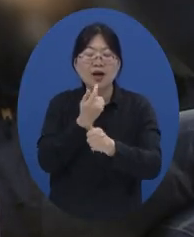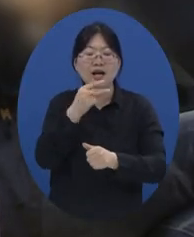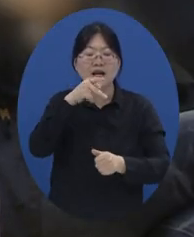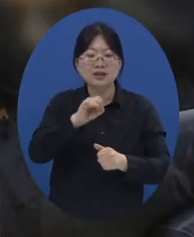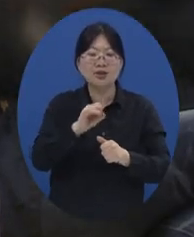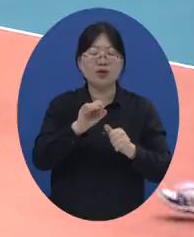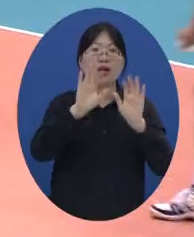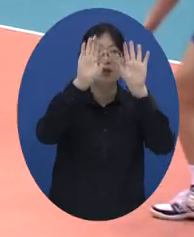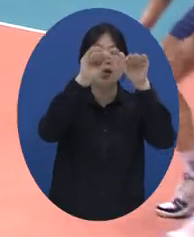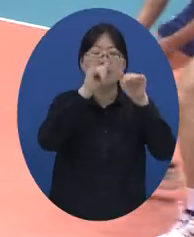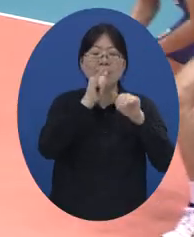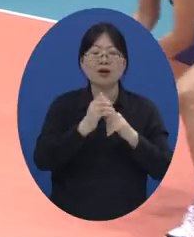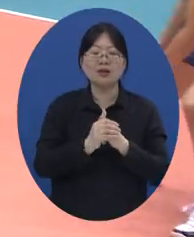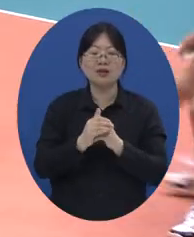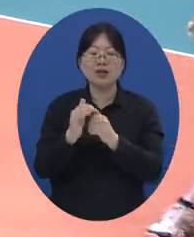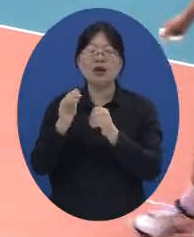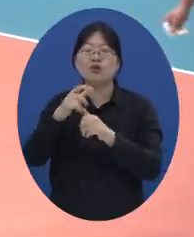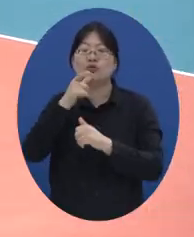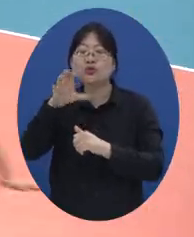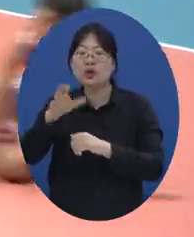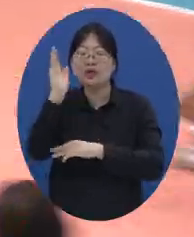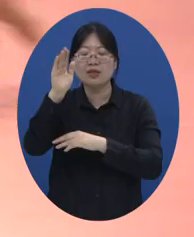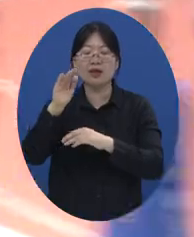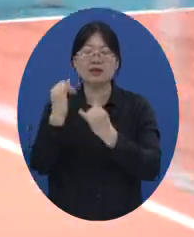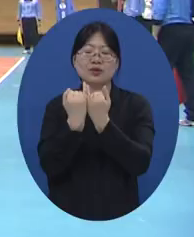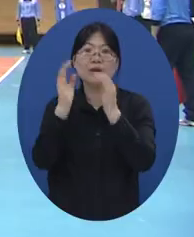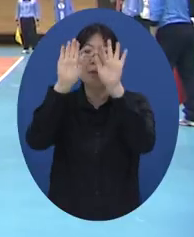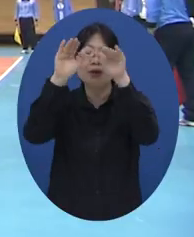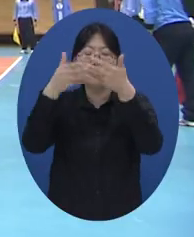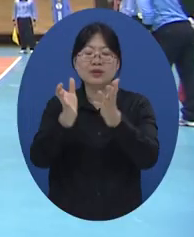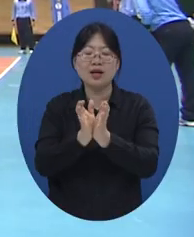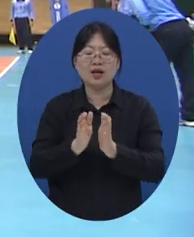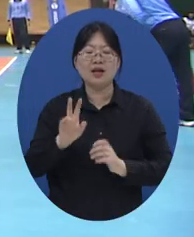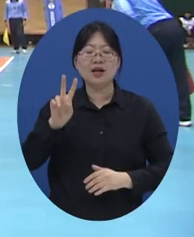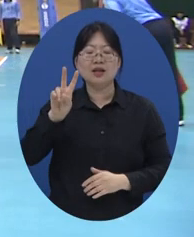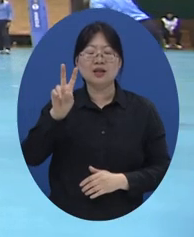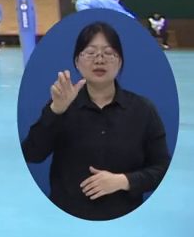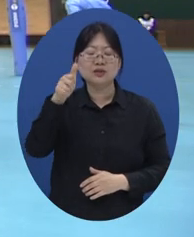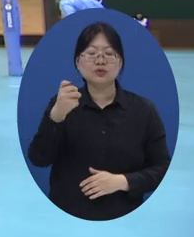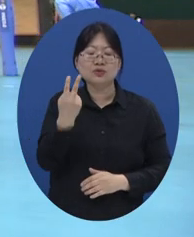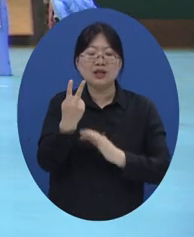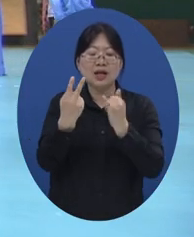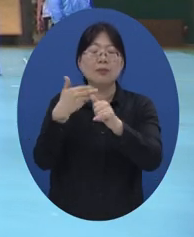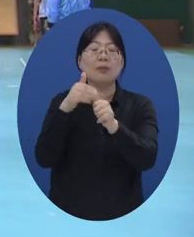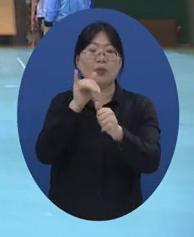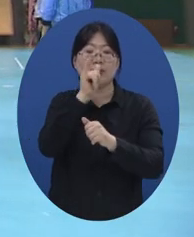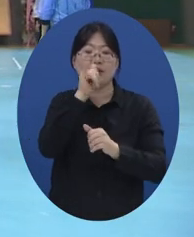배구단과 수원시청 여자 배구단 등 총 52명의 경기도 대표단을 파견합니다.